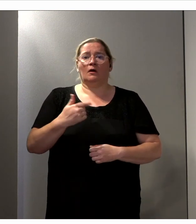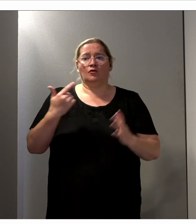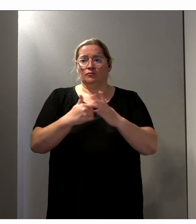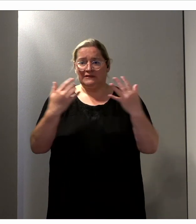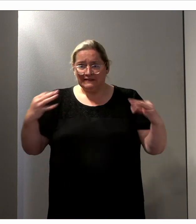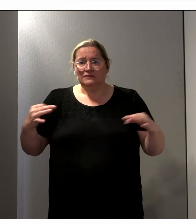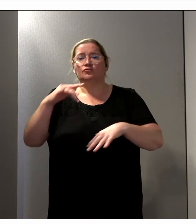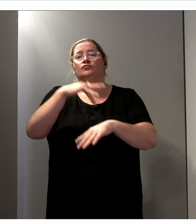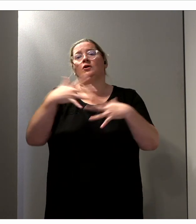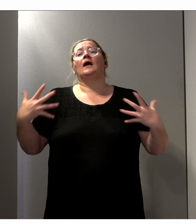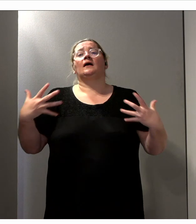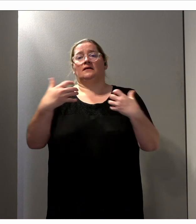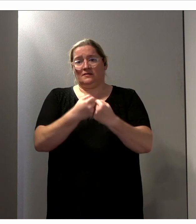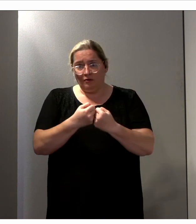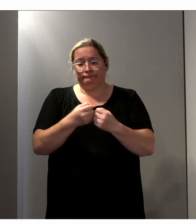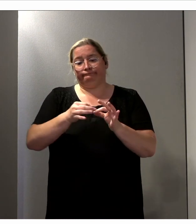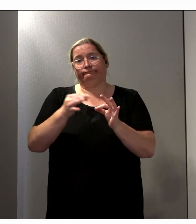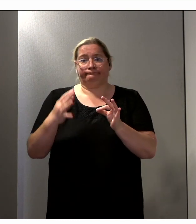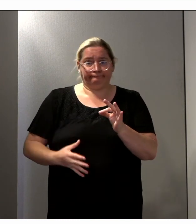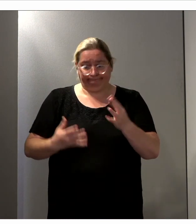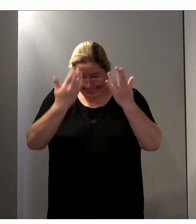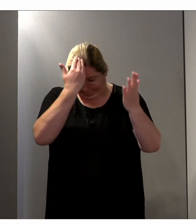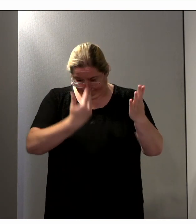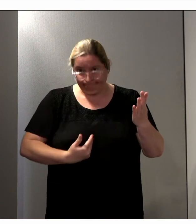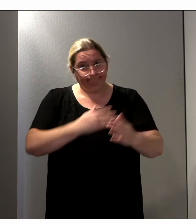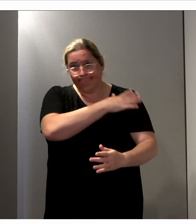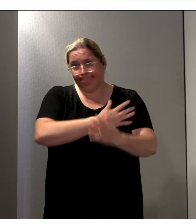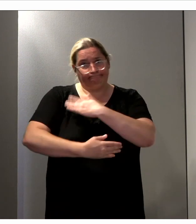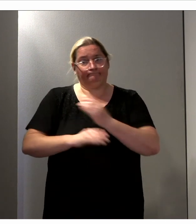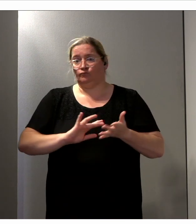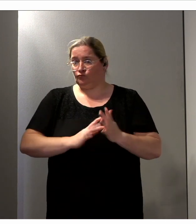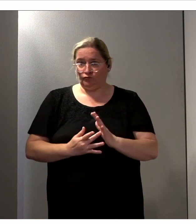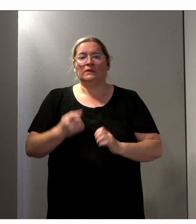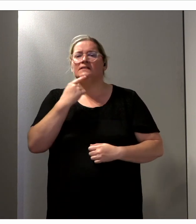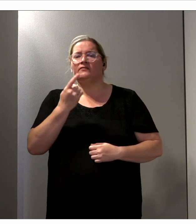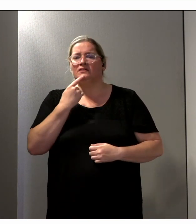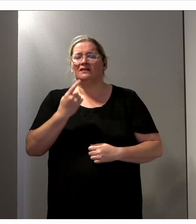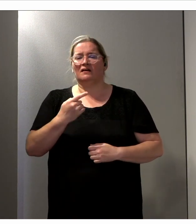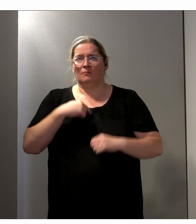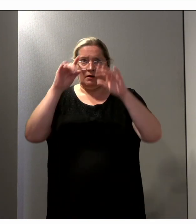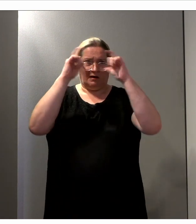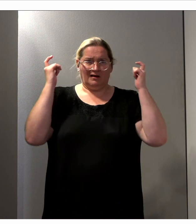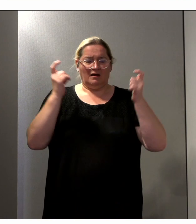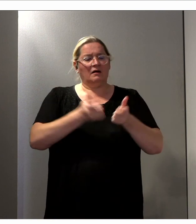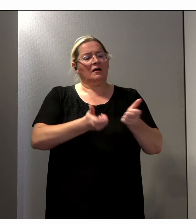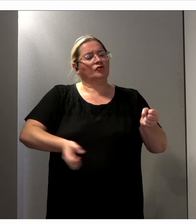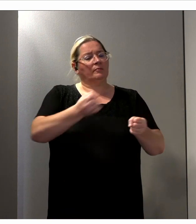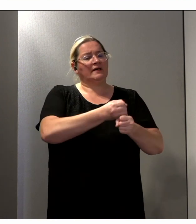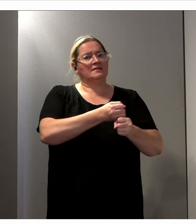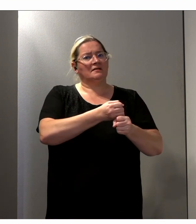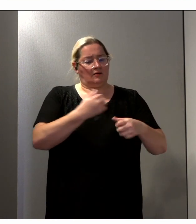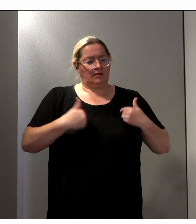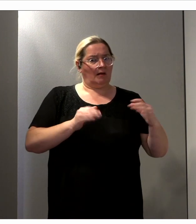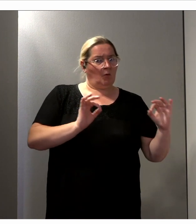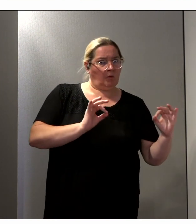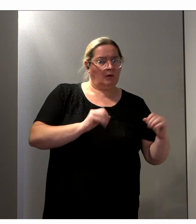tétraplégique. Donc, j'ai connu en fait le fait d'entreprendre avant et le fait d'entreprendre après. Et beaucoup de choses changent quand on est